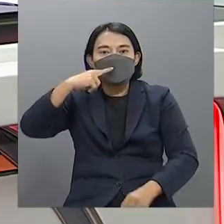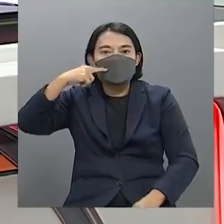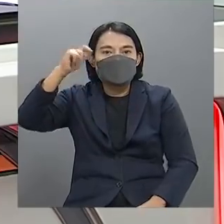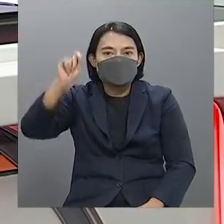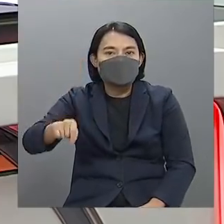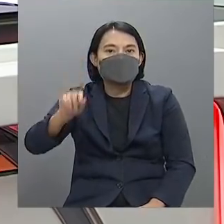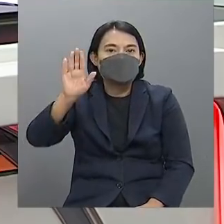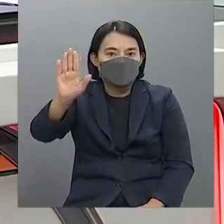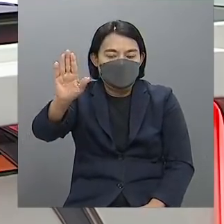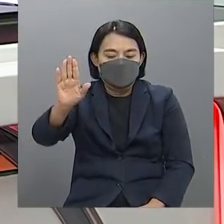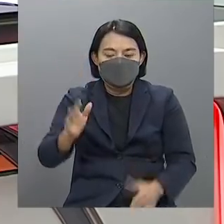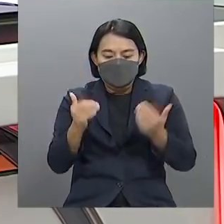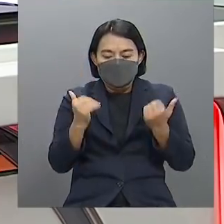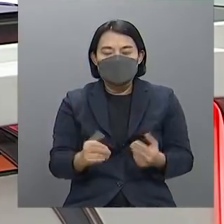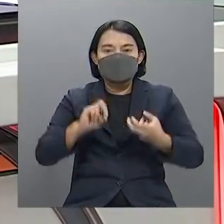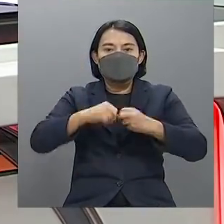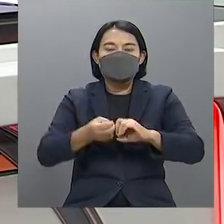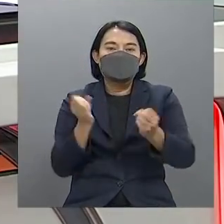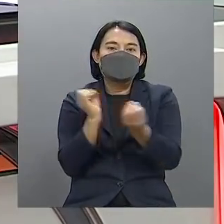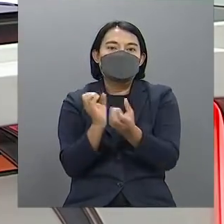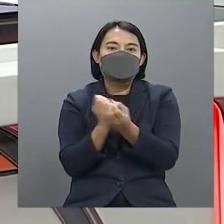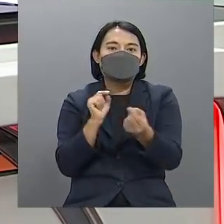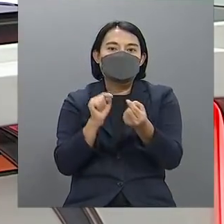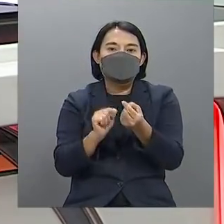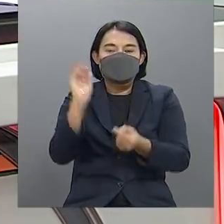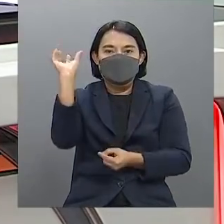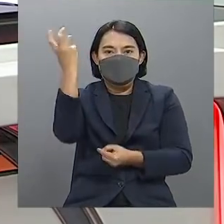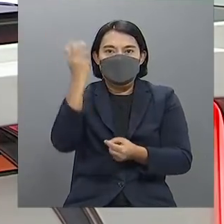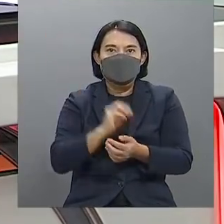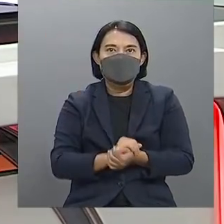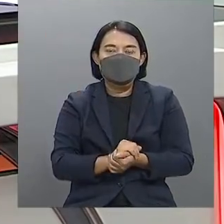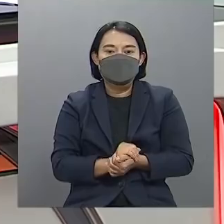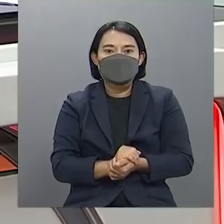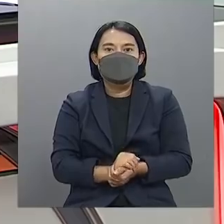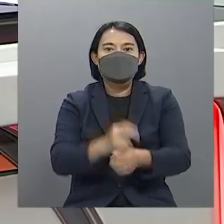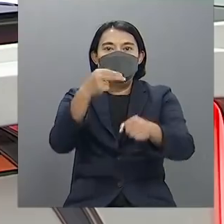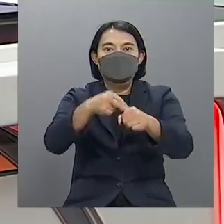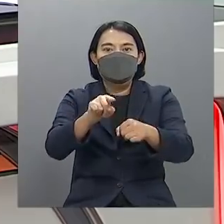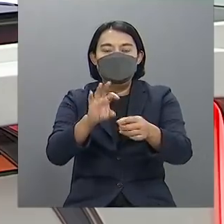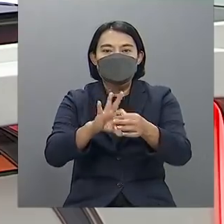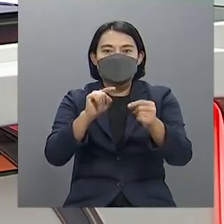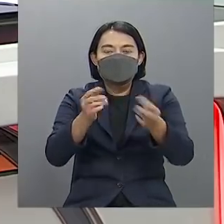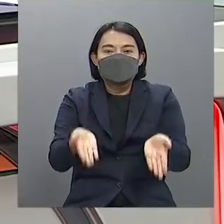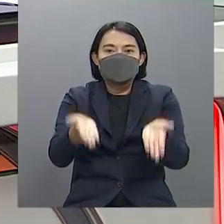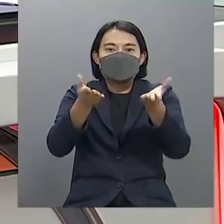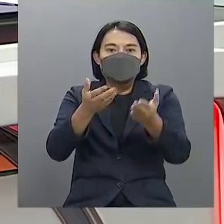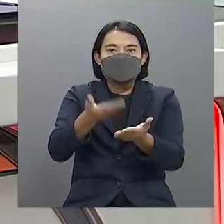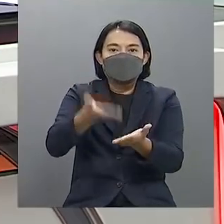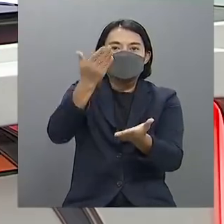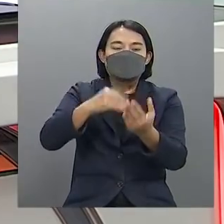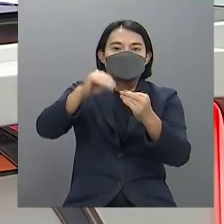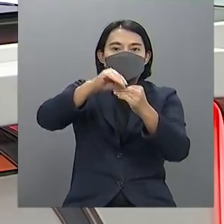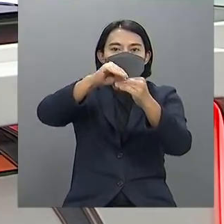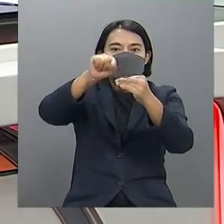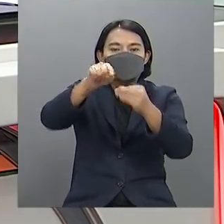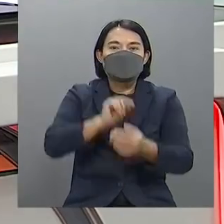ทบมันลามไปทั่วโลกแล้วนะคะราคาพลังงานเล่าไปเมื่อสักครู่พุ่งสูงแล้วแนวโน้มยังไม่หยุดยั้งด้วยแต่ตอนนี้เ